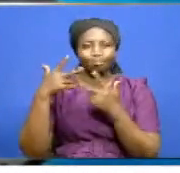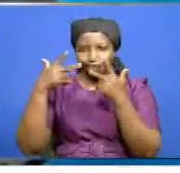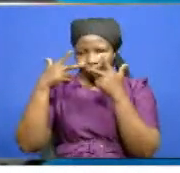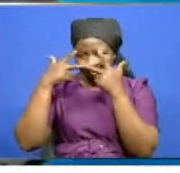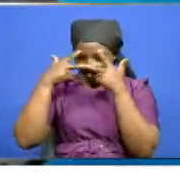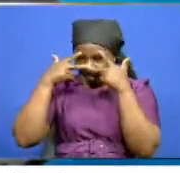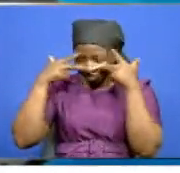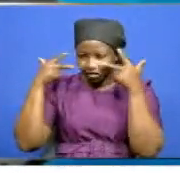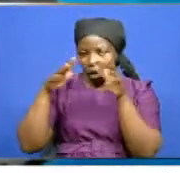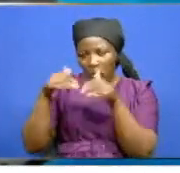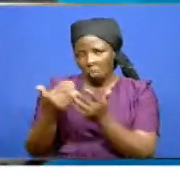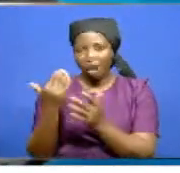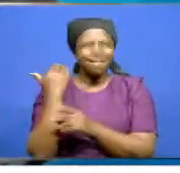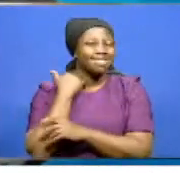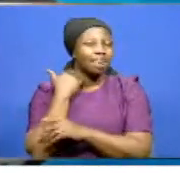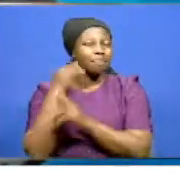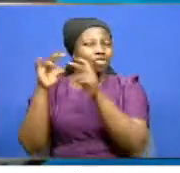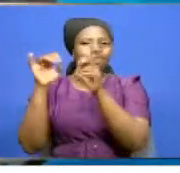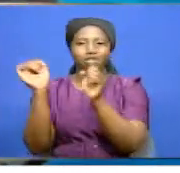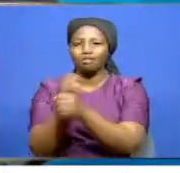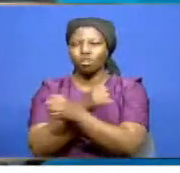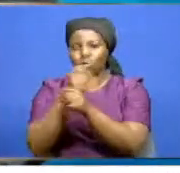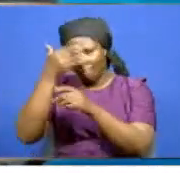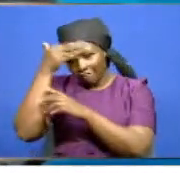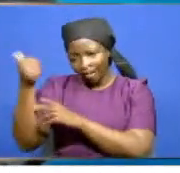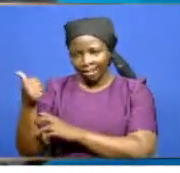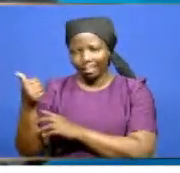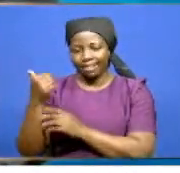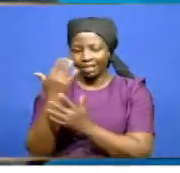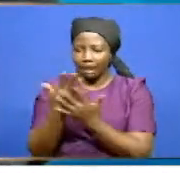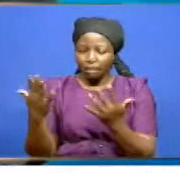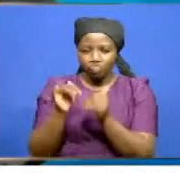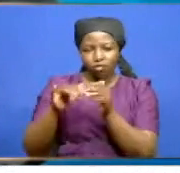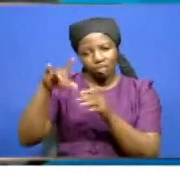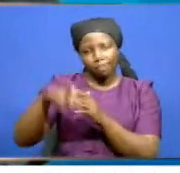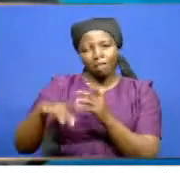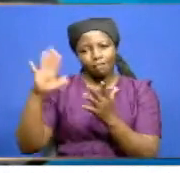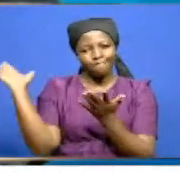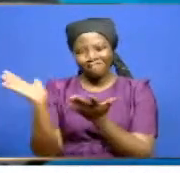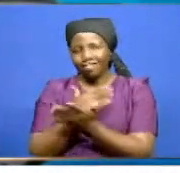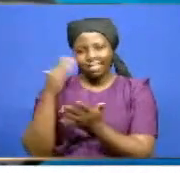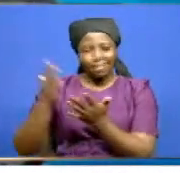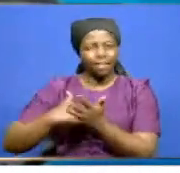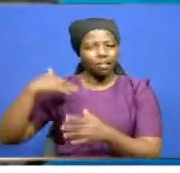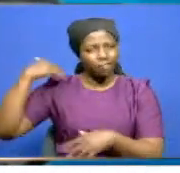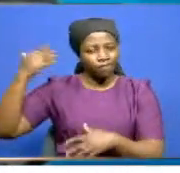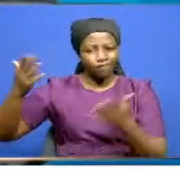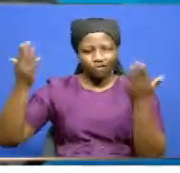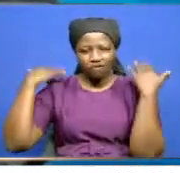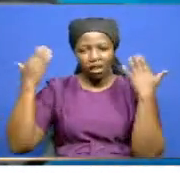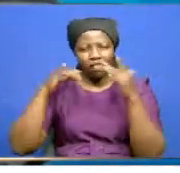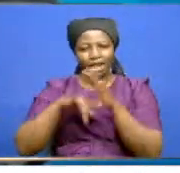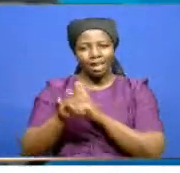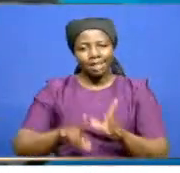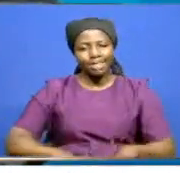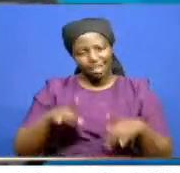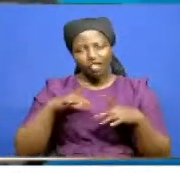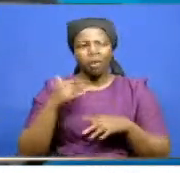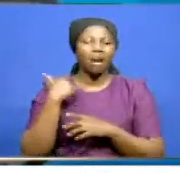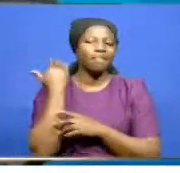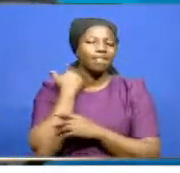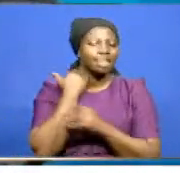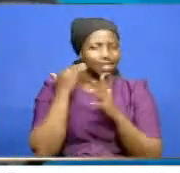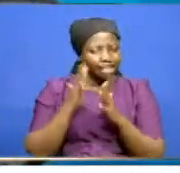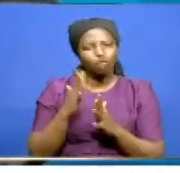sawa. Ni jambo la kung'ana nayo maishani. Tuko na ugaidi hapa mpaka mwisho wa dunia. Kwa sababu ni watu